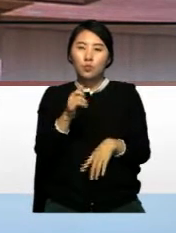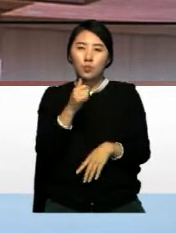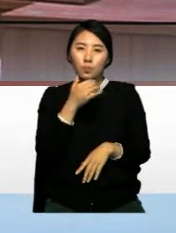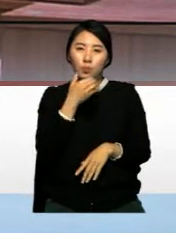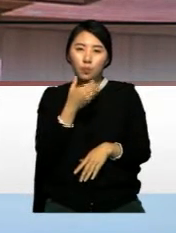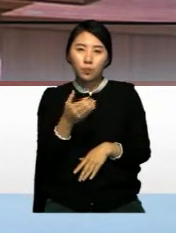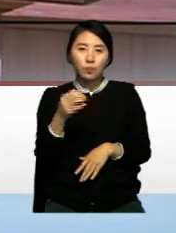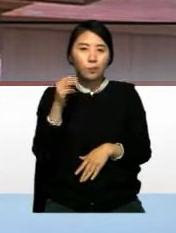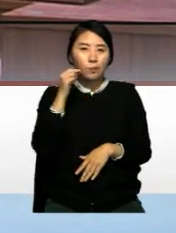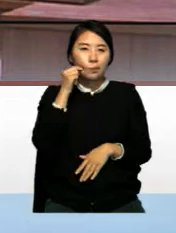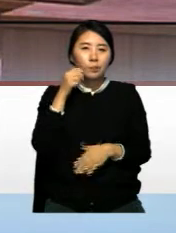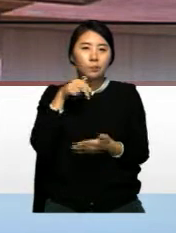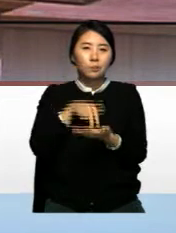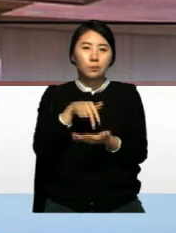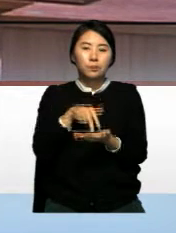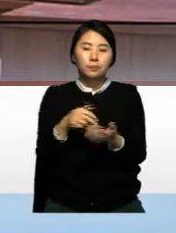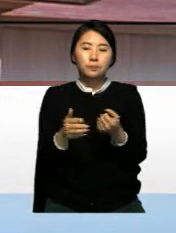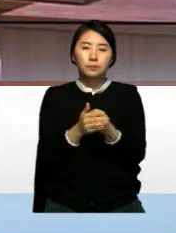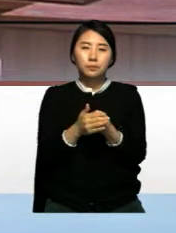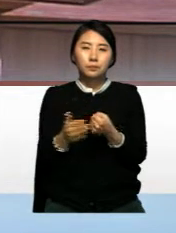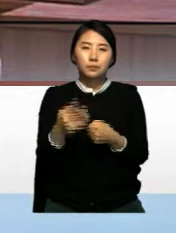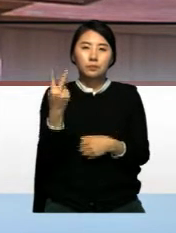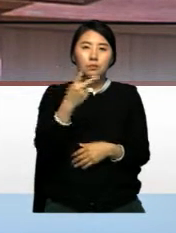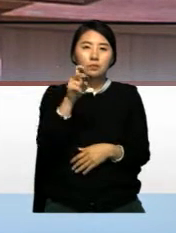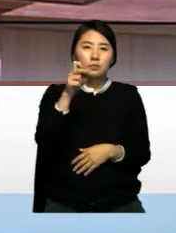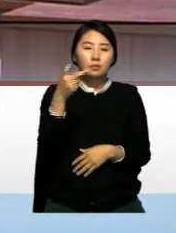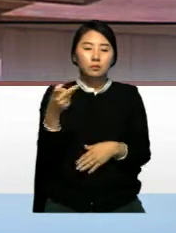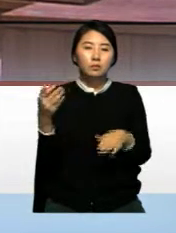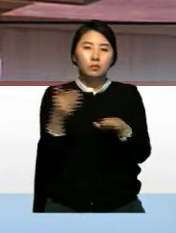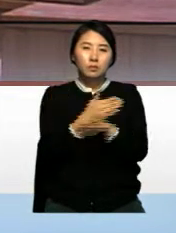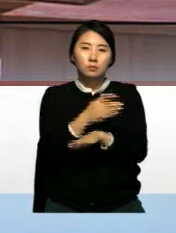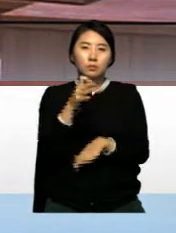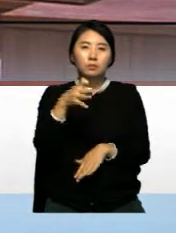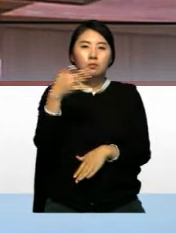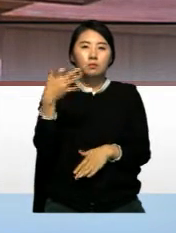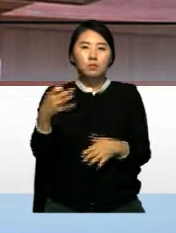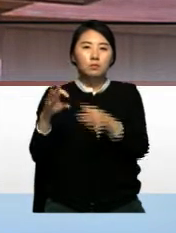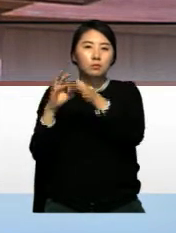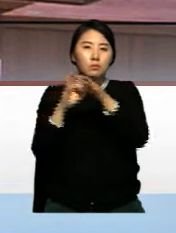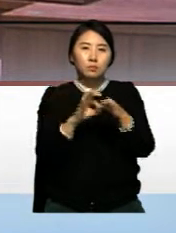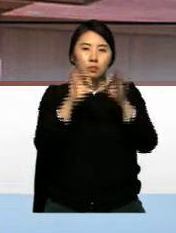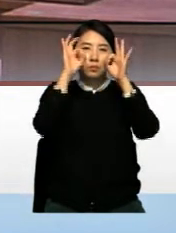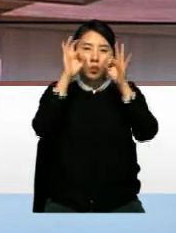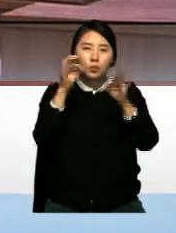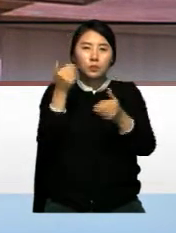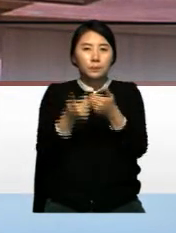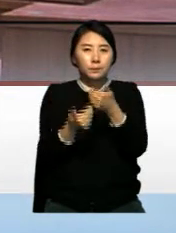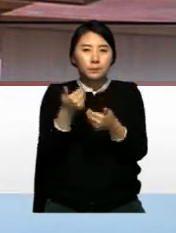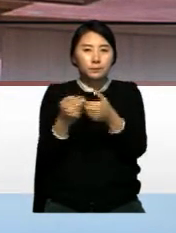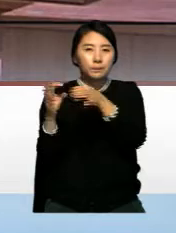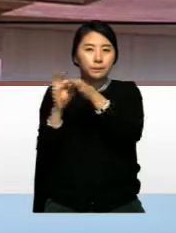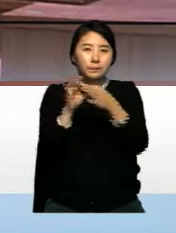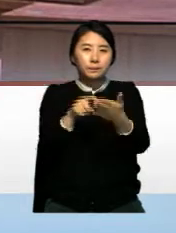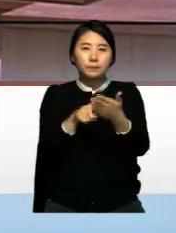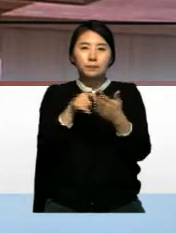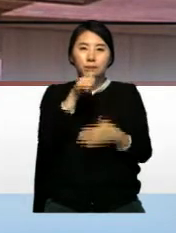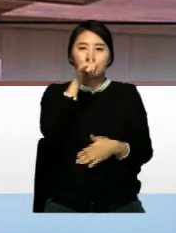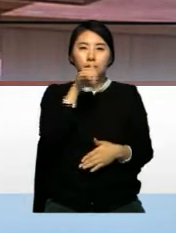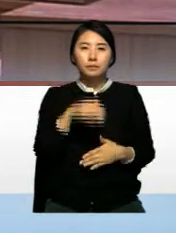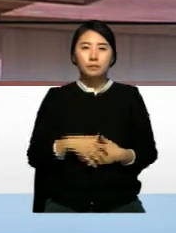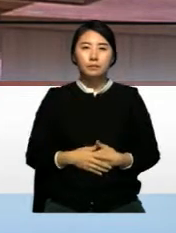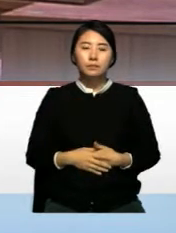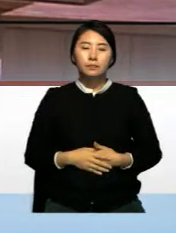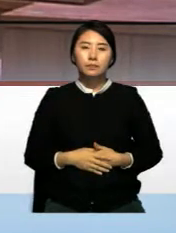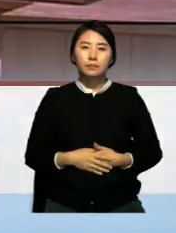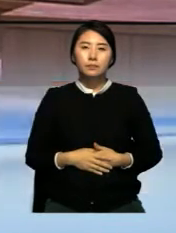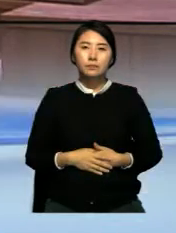수 없다는 입장 때문인데요 지난 2012년 과 2014년에 이어 볼썽사나운 장면을 계속 연출하고 있습니다 전